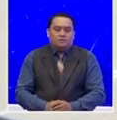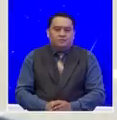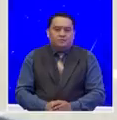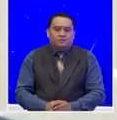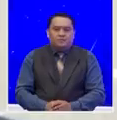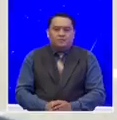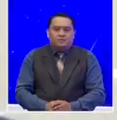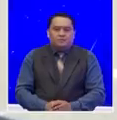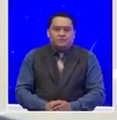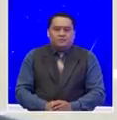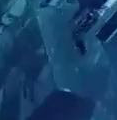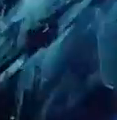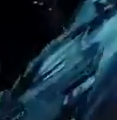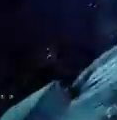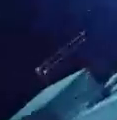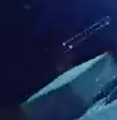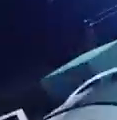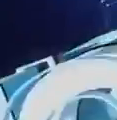Хамзин, телеканал ЖТСУ.